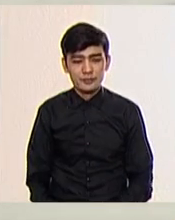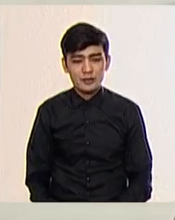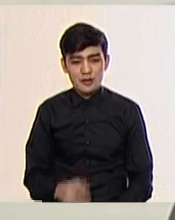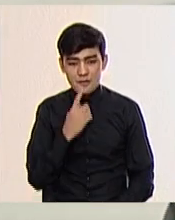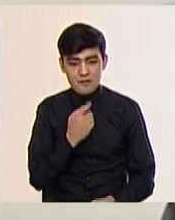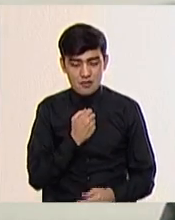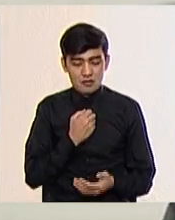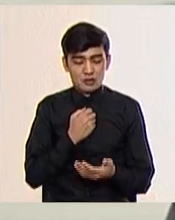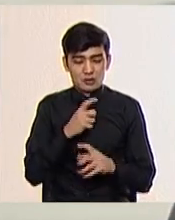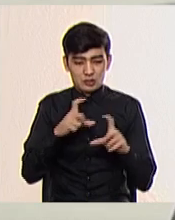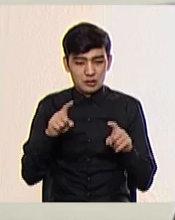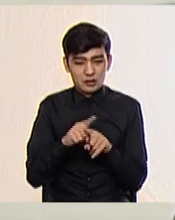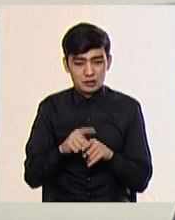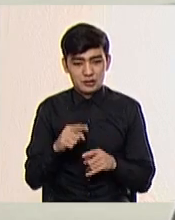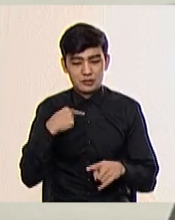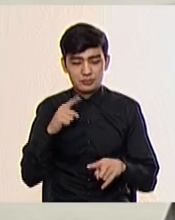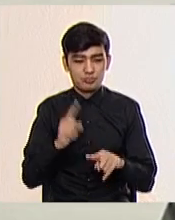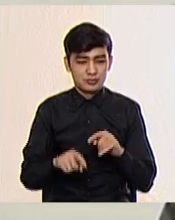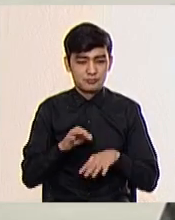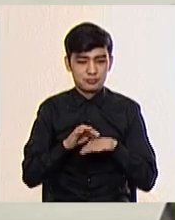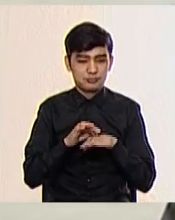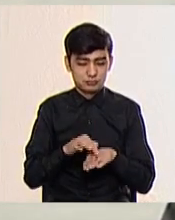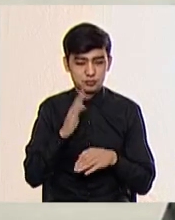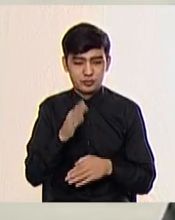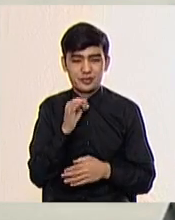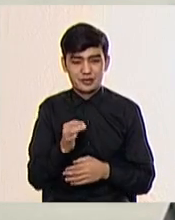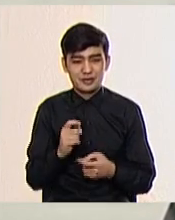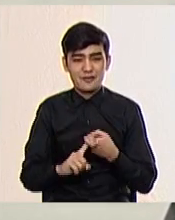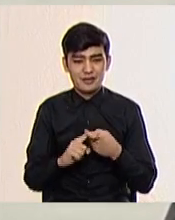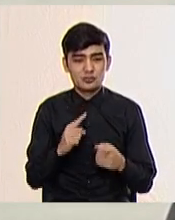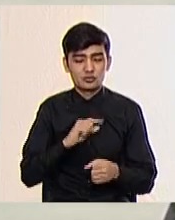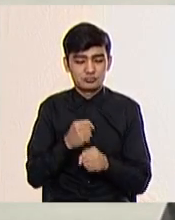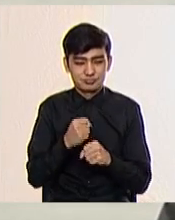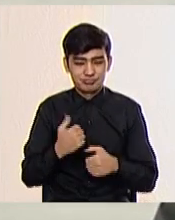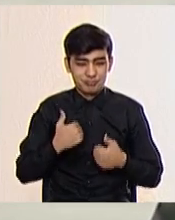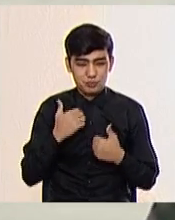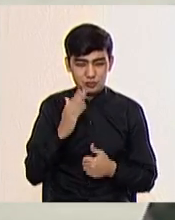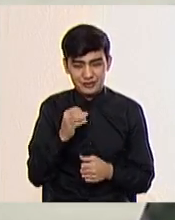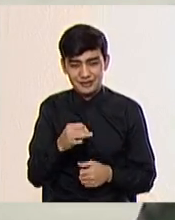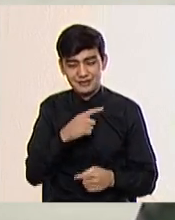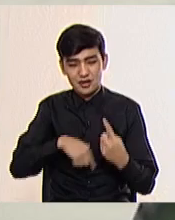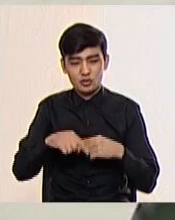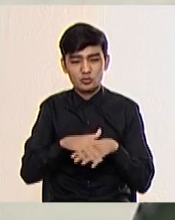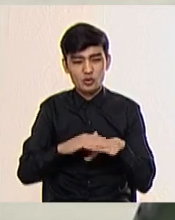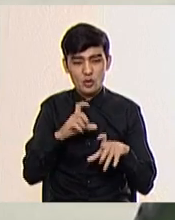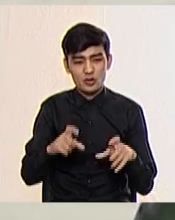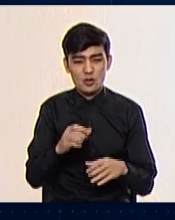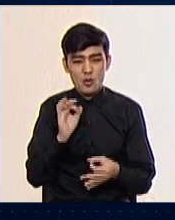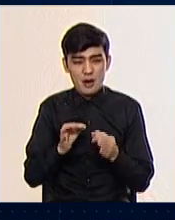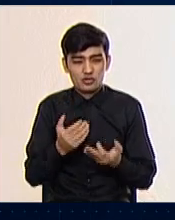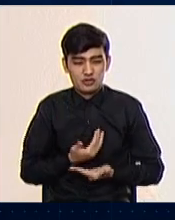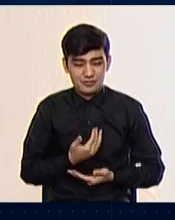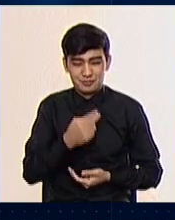Вооруженные силы готовы распределять вакцину быстро и безопасно. Мы сделаем все от нас зависящее, чтобы наши люди смогли как можно скорее вернуться к нормальной